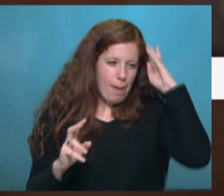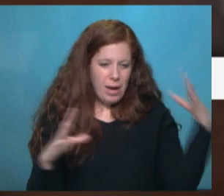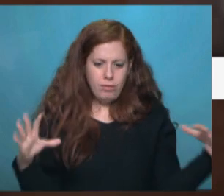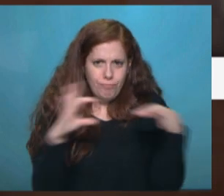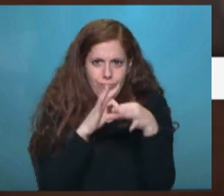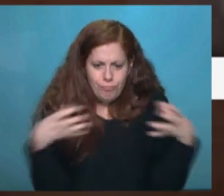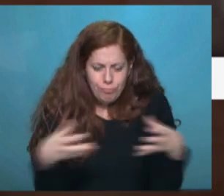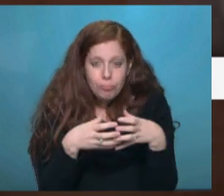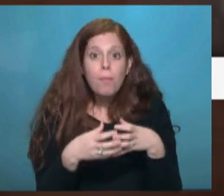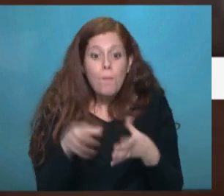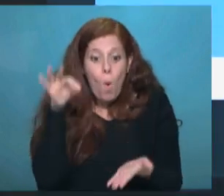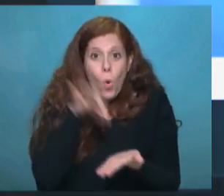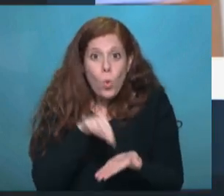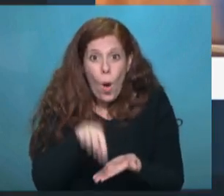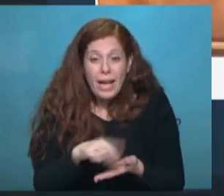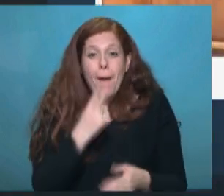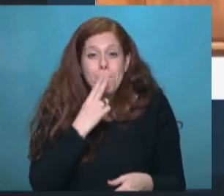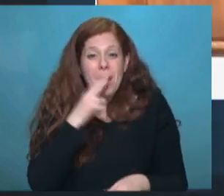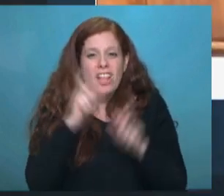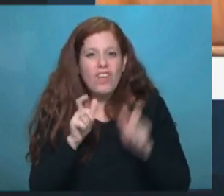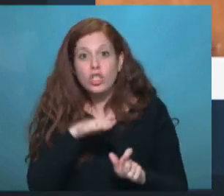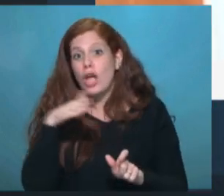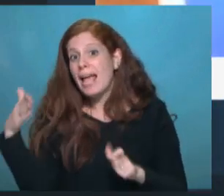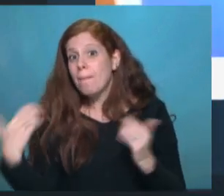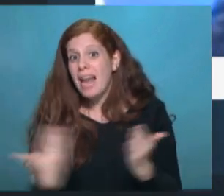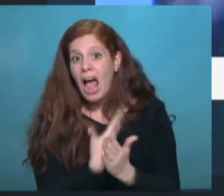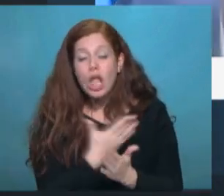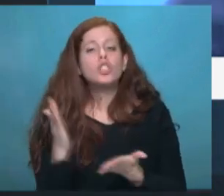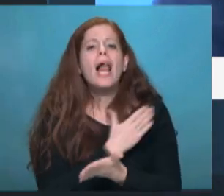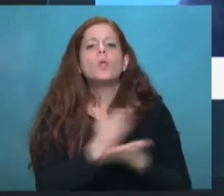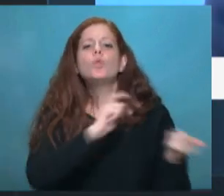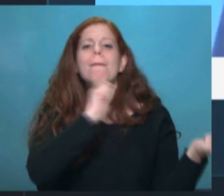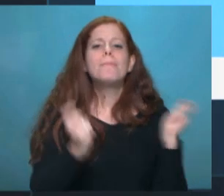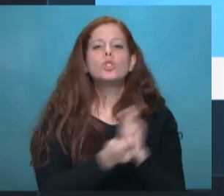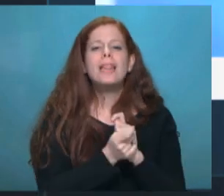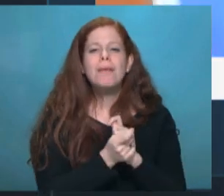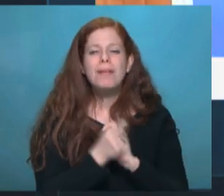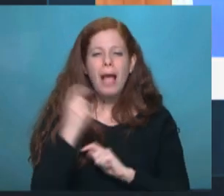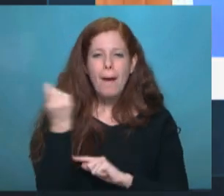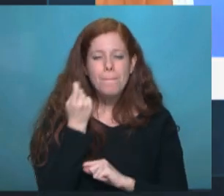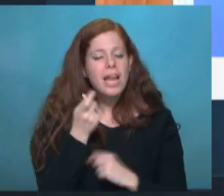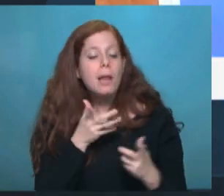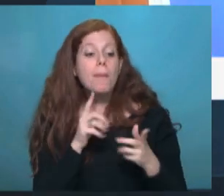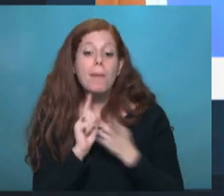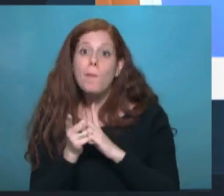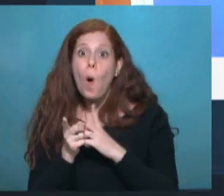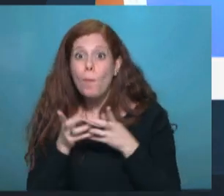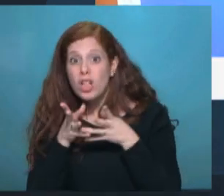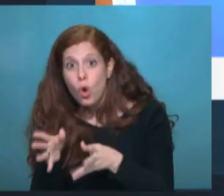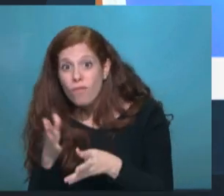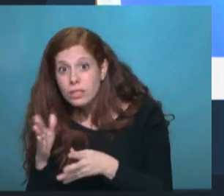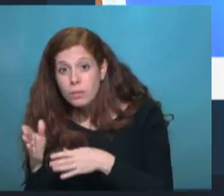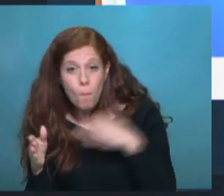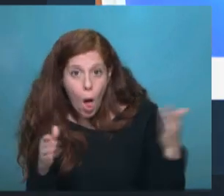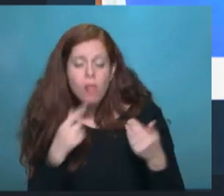מאותו רגע החליטו בנט ואנשי הימין החדש, הם משנים את הקמפיין. במקום לתקוף את השמאל, תוקפים את נתניהו. הסיבה היא